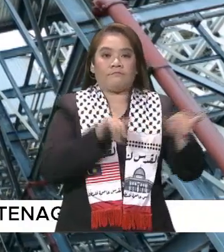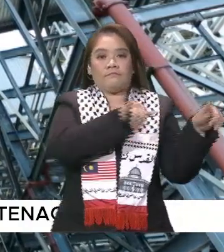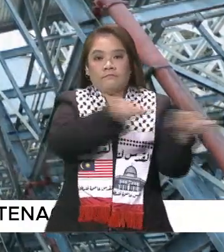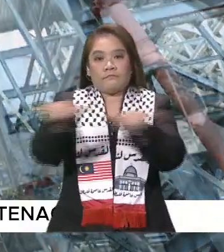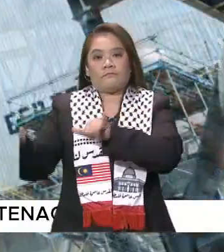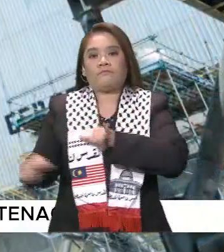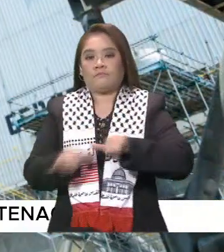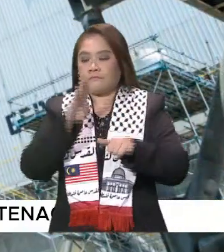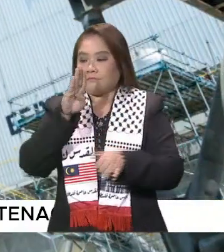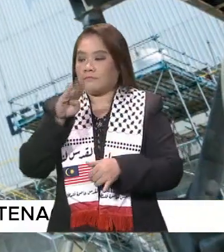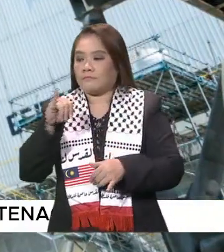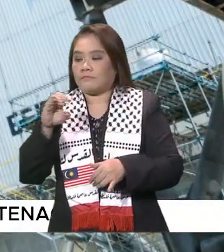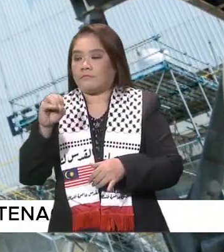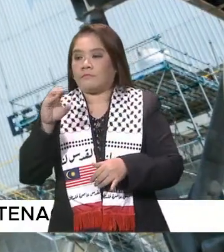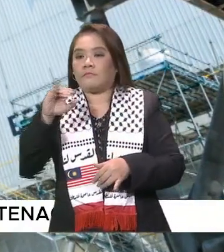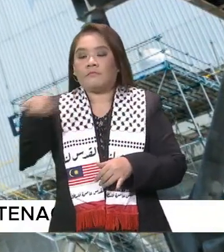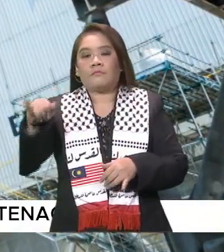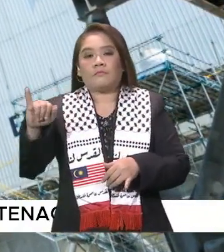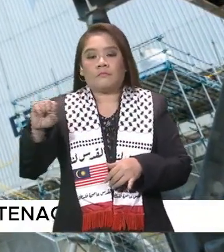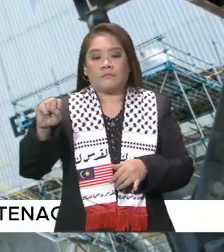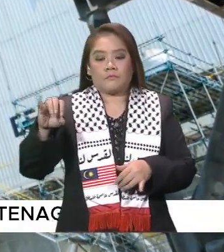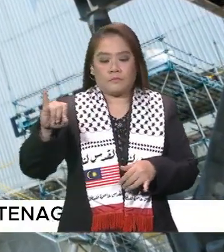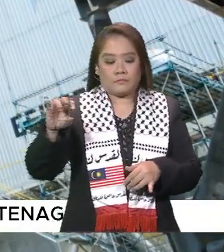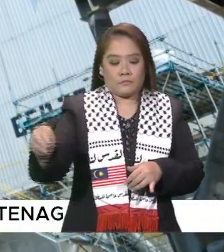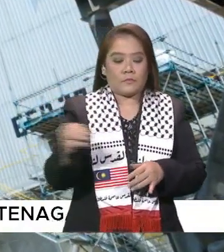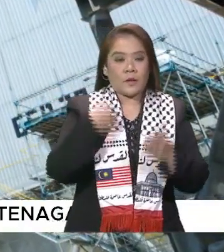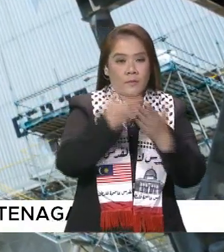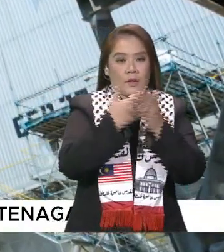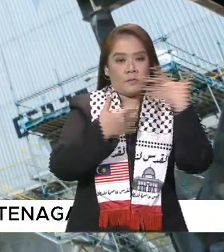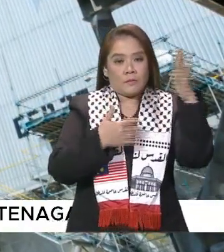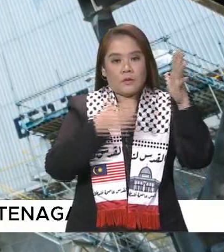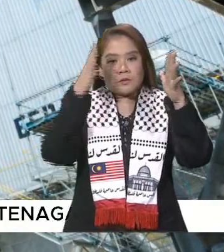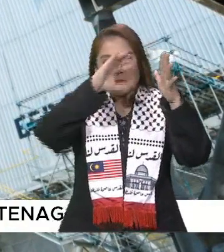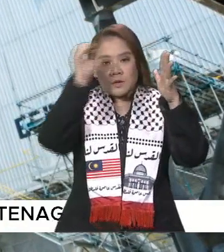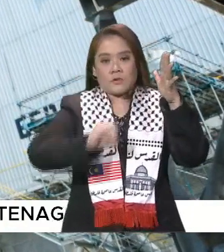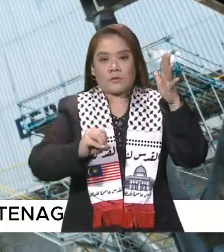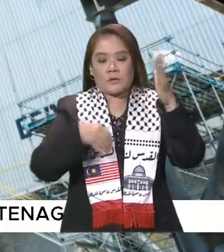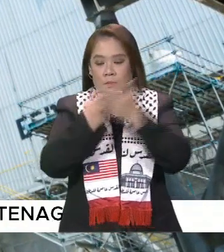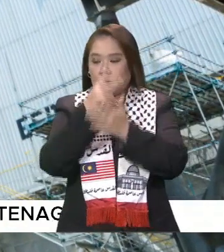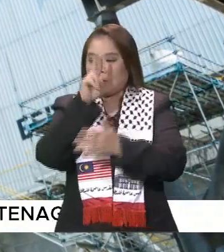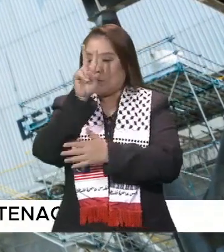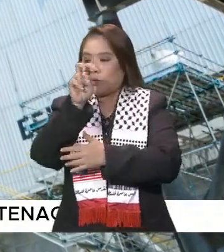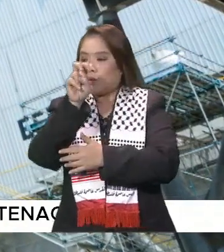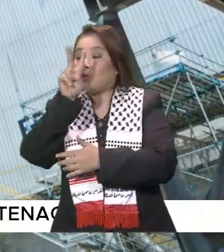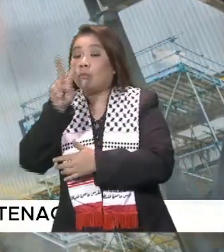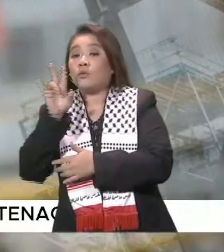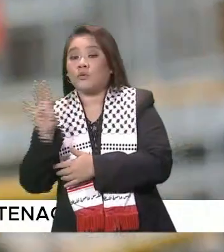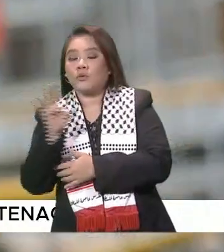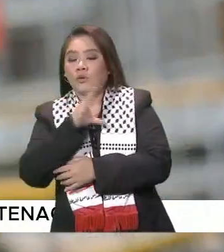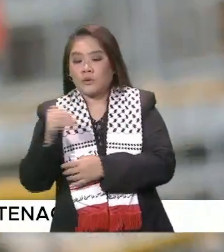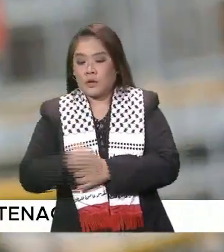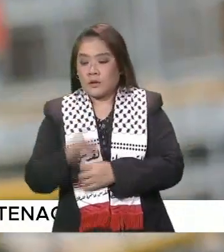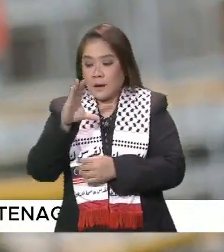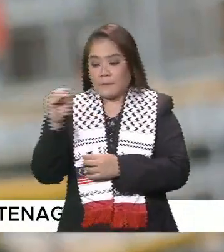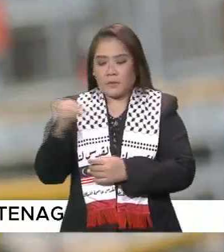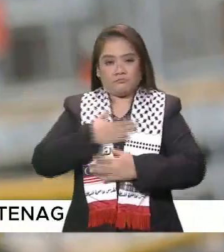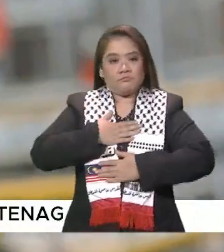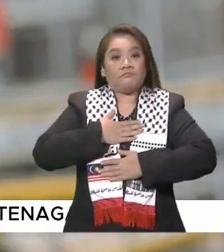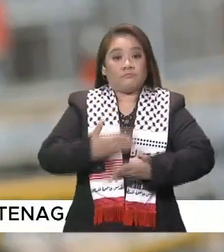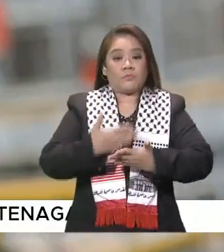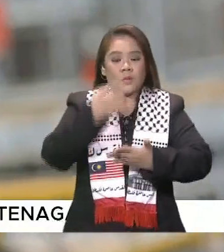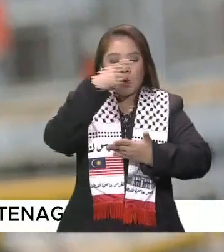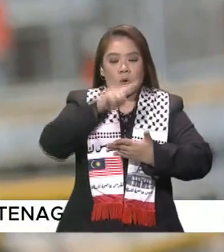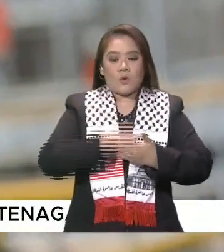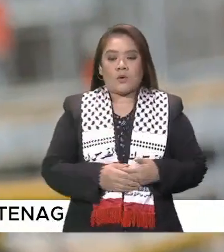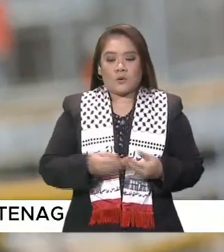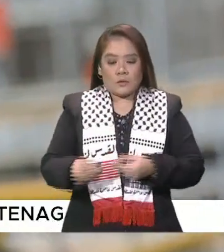penyelarasan biojisim sehingga 15% menjelang tahun 2027. Sehubungan itu, syarikat itu komited dalam